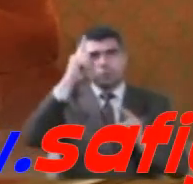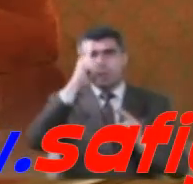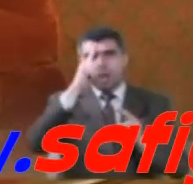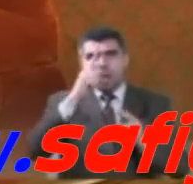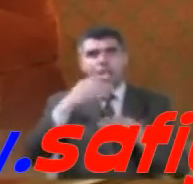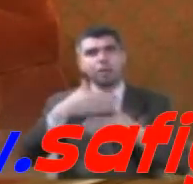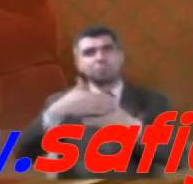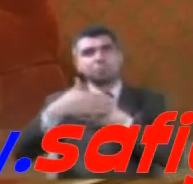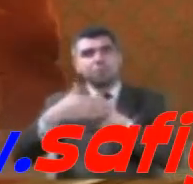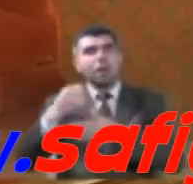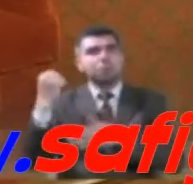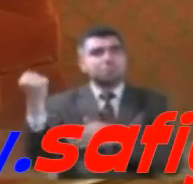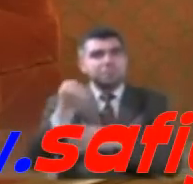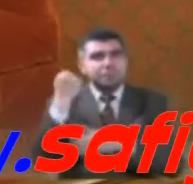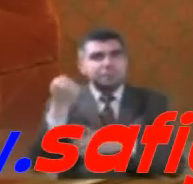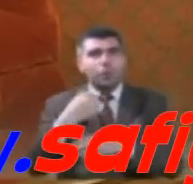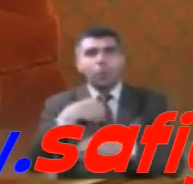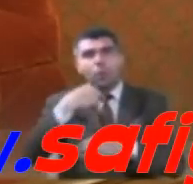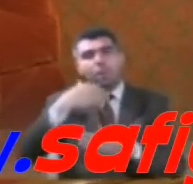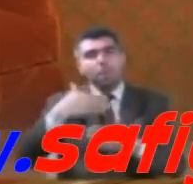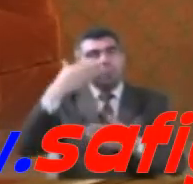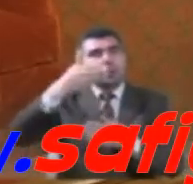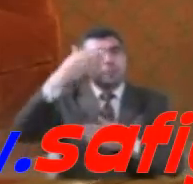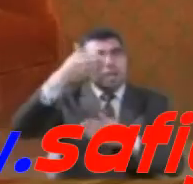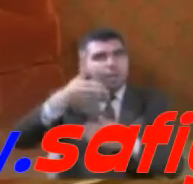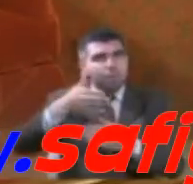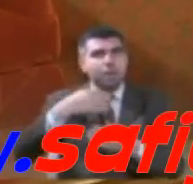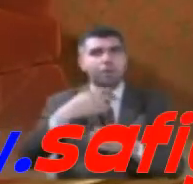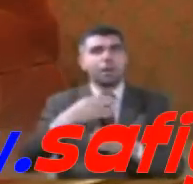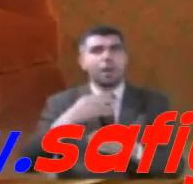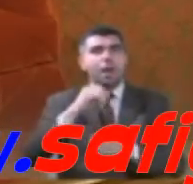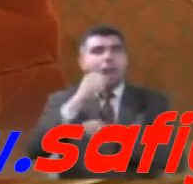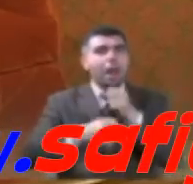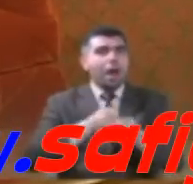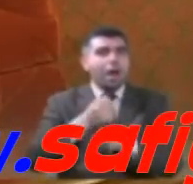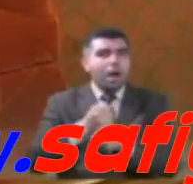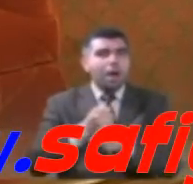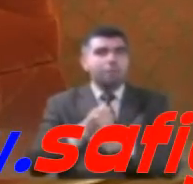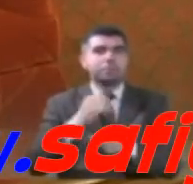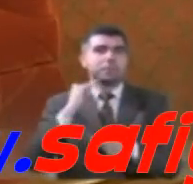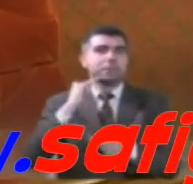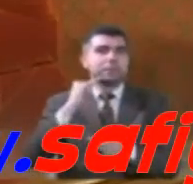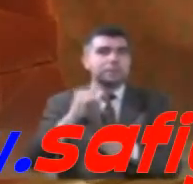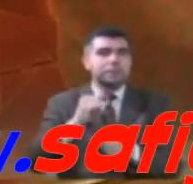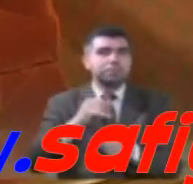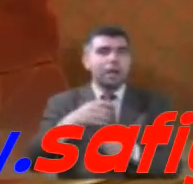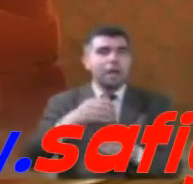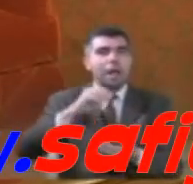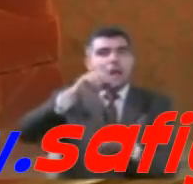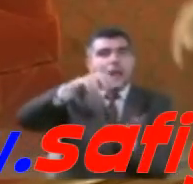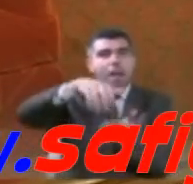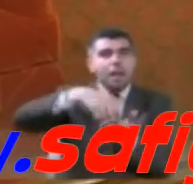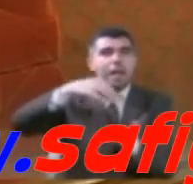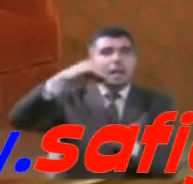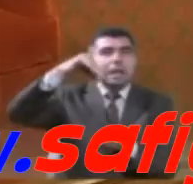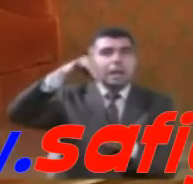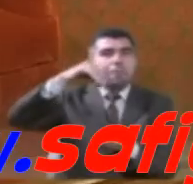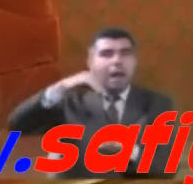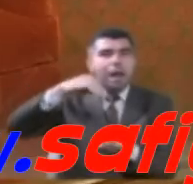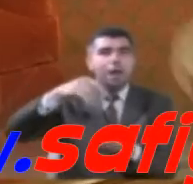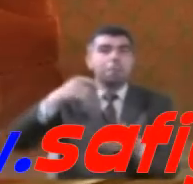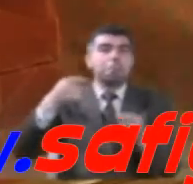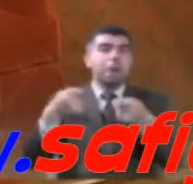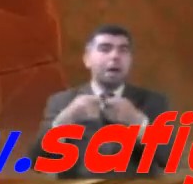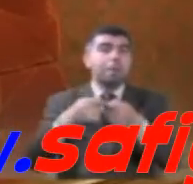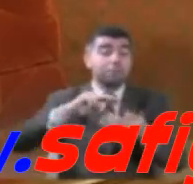الاسباب ديال التاخر، التزمنا بنهايه السنه، شنو هي الاسباب ديال التاخر، شنو اللي حصل مع المقاليع، شكون اللي مشى حصل على الرخص ديال المقاليع من اللي